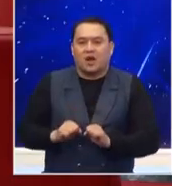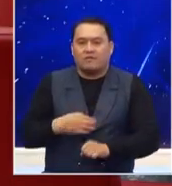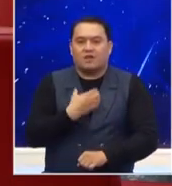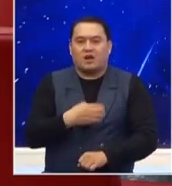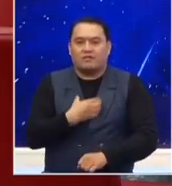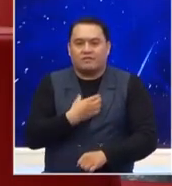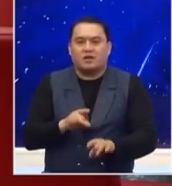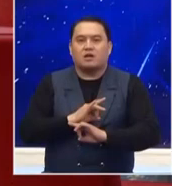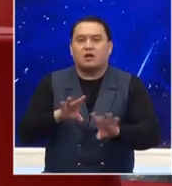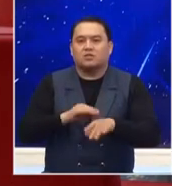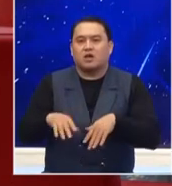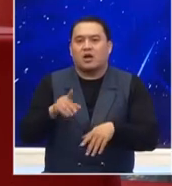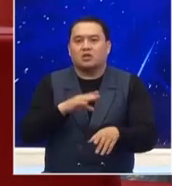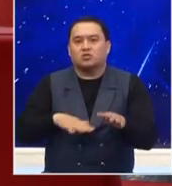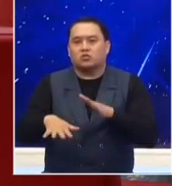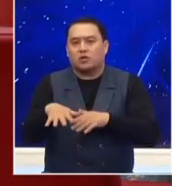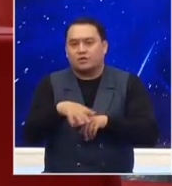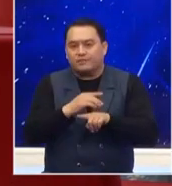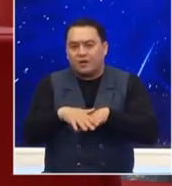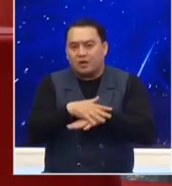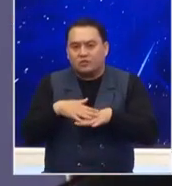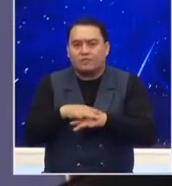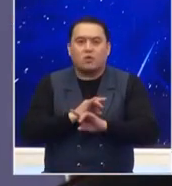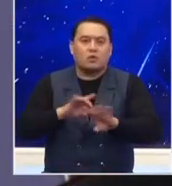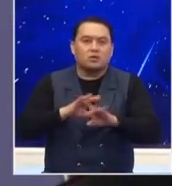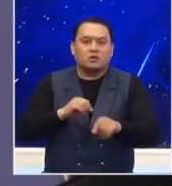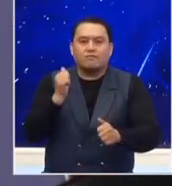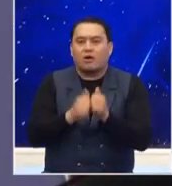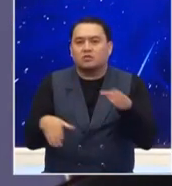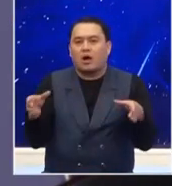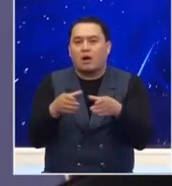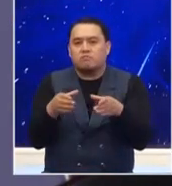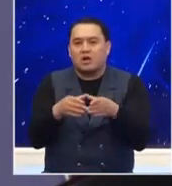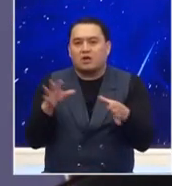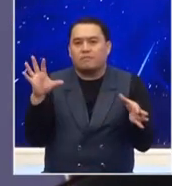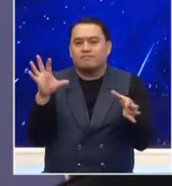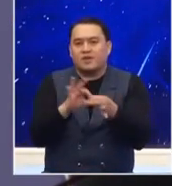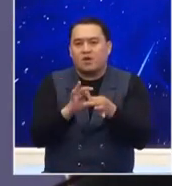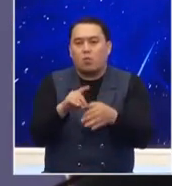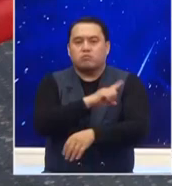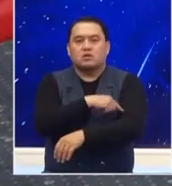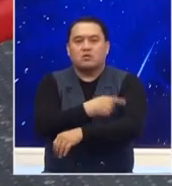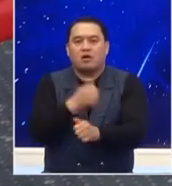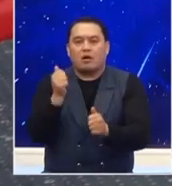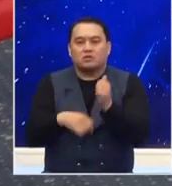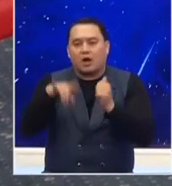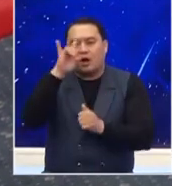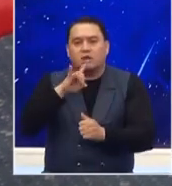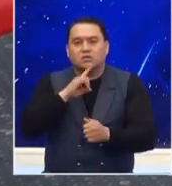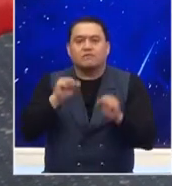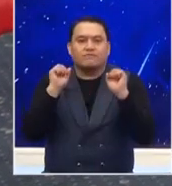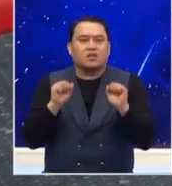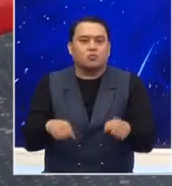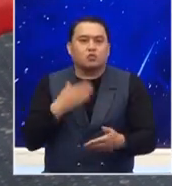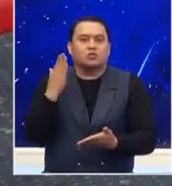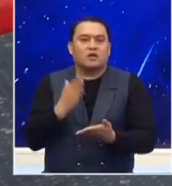Нурлан Отаргалиев на площадке ЖТСУ Медиа. Благодаря ежегодной кампании прикрепления к поликлинике каждый казахстанец имеет